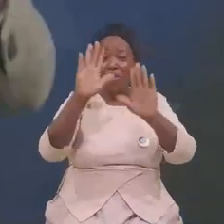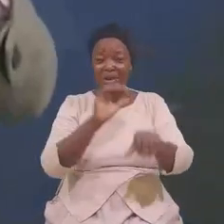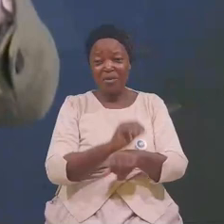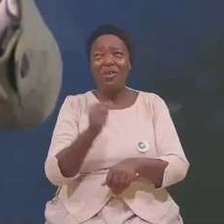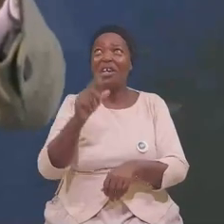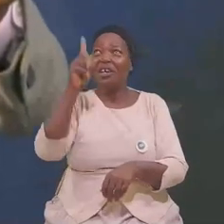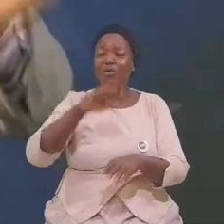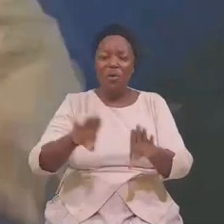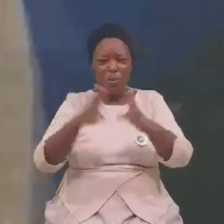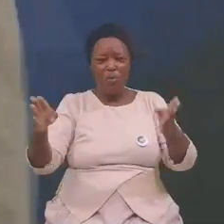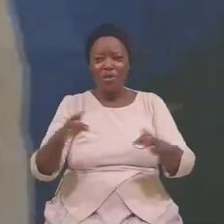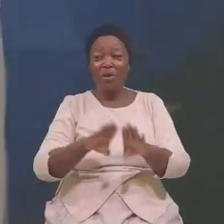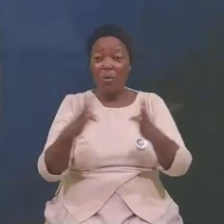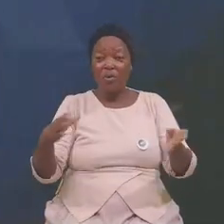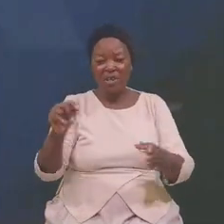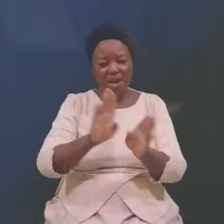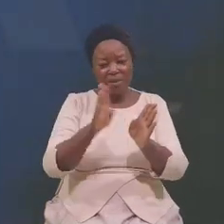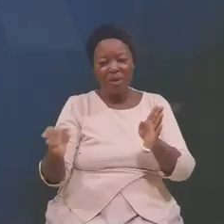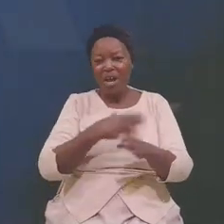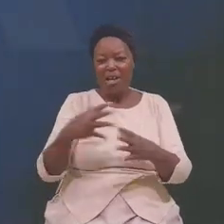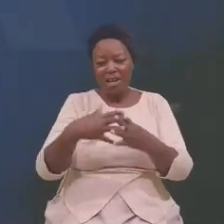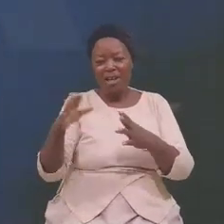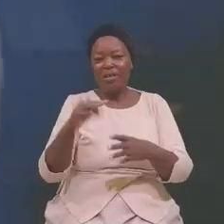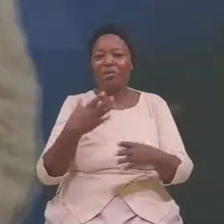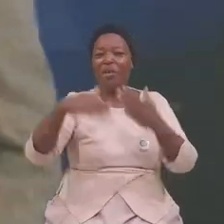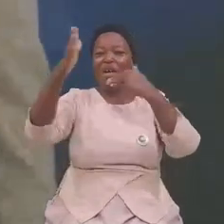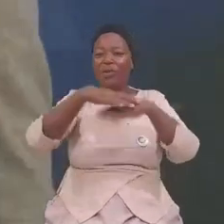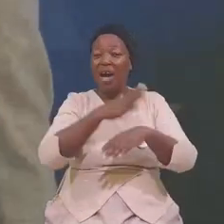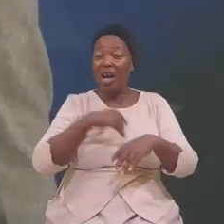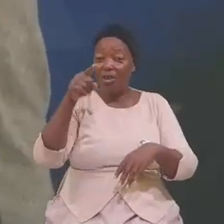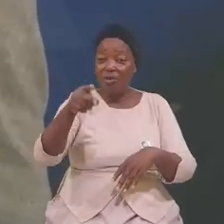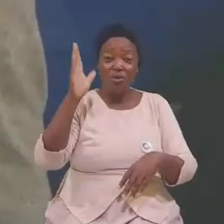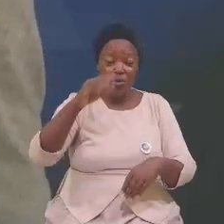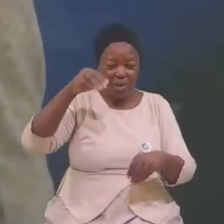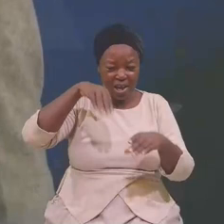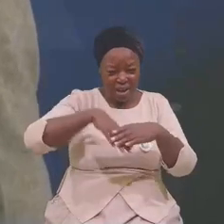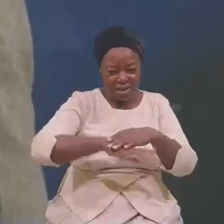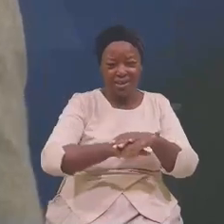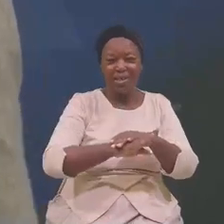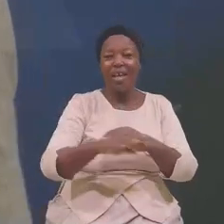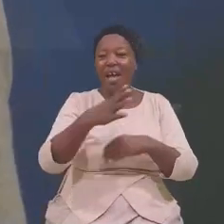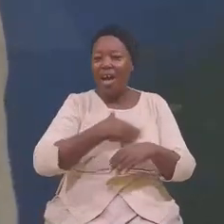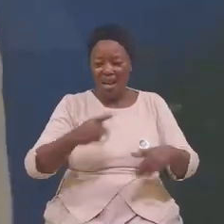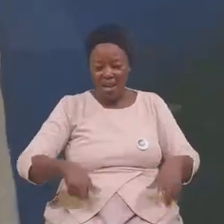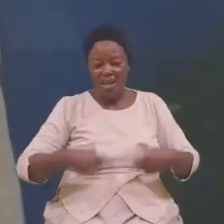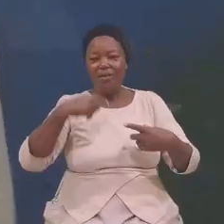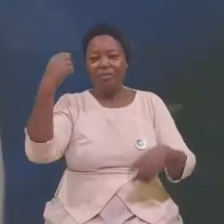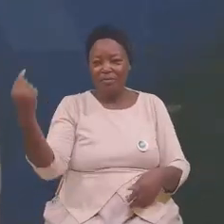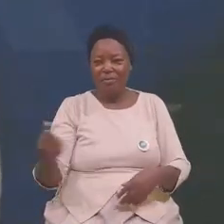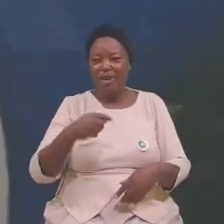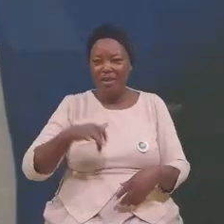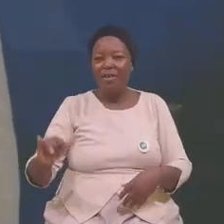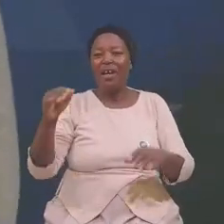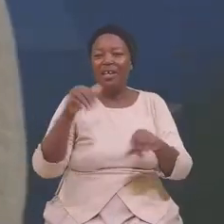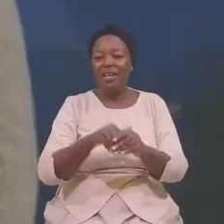la porte et les portes du ciel et tu entreras. Et tu vivras éternellement au